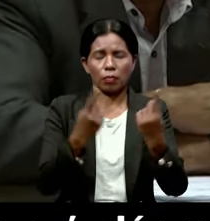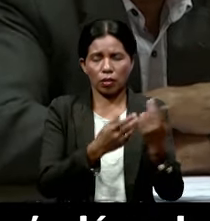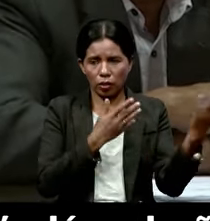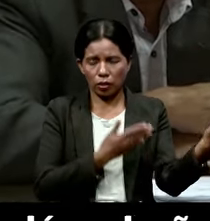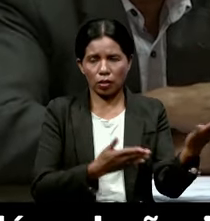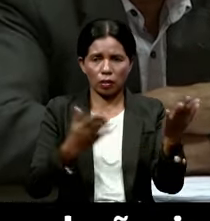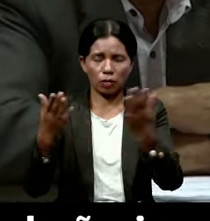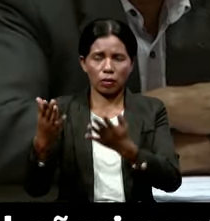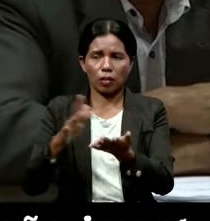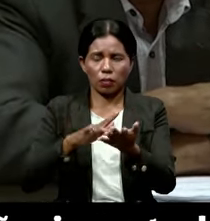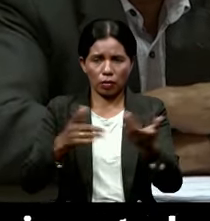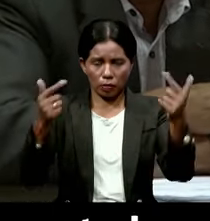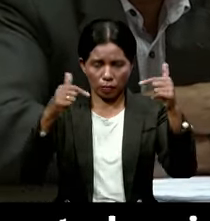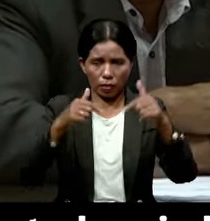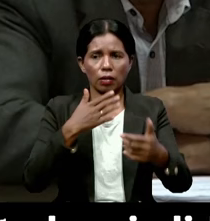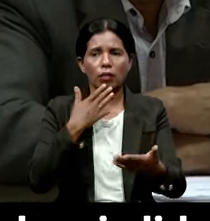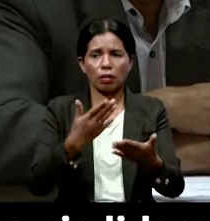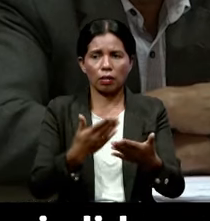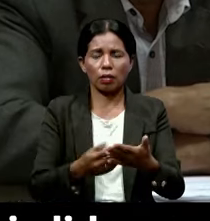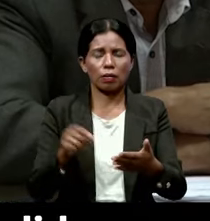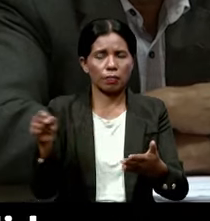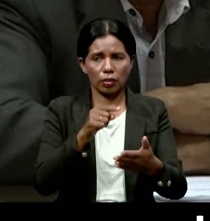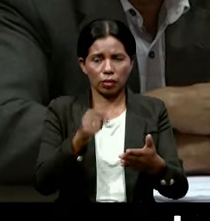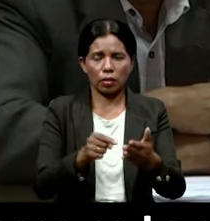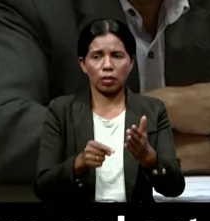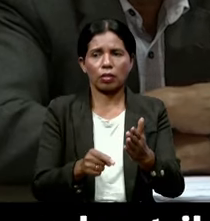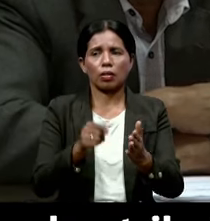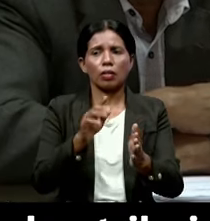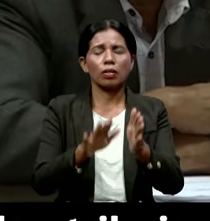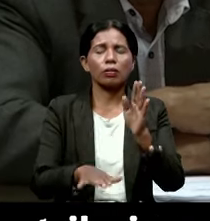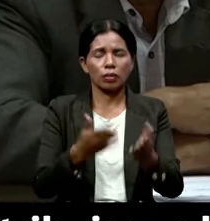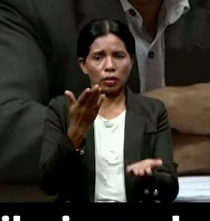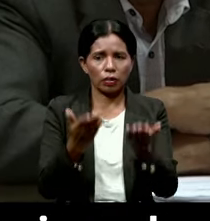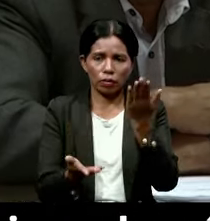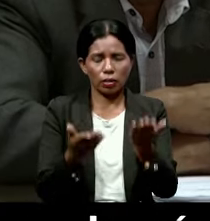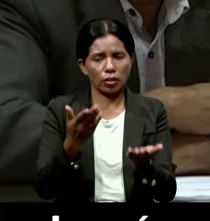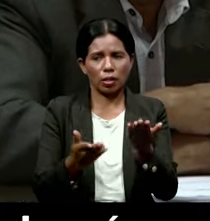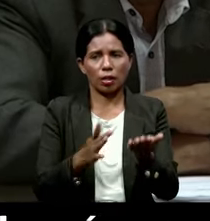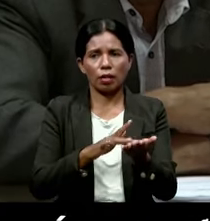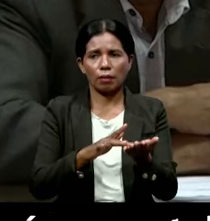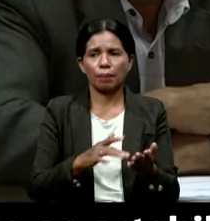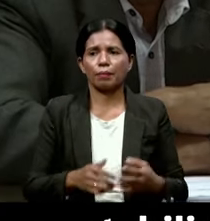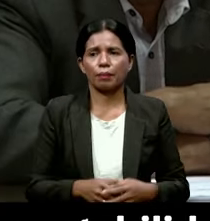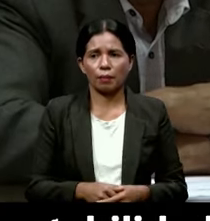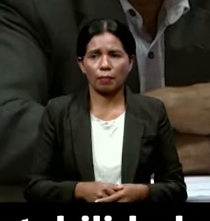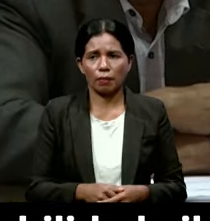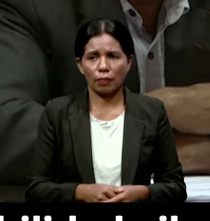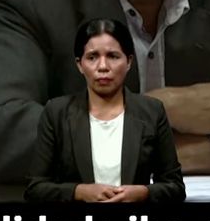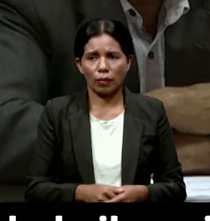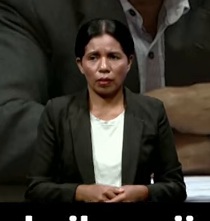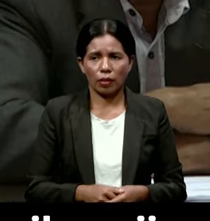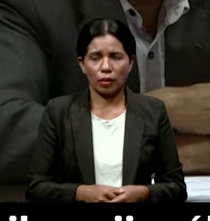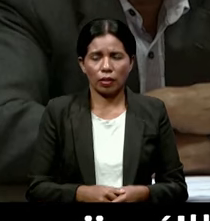mai estável ne porcentaje mus tu sabe de, disculpa tamba